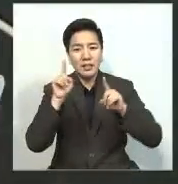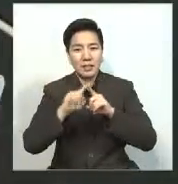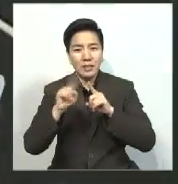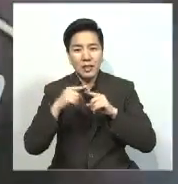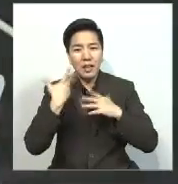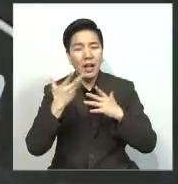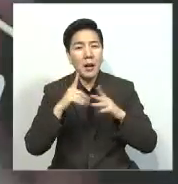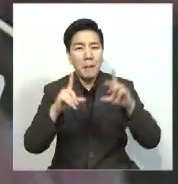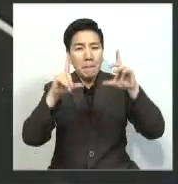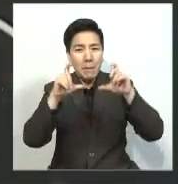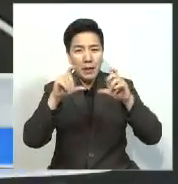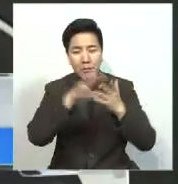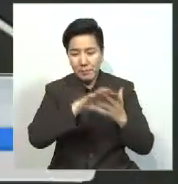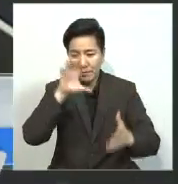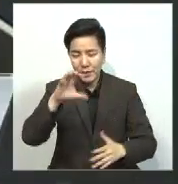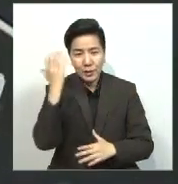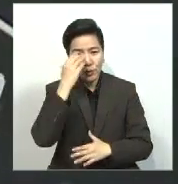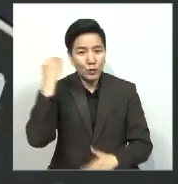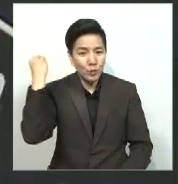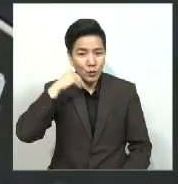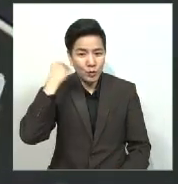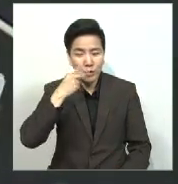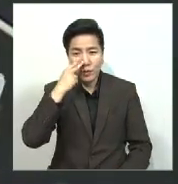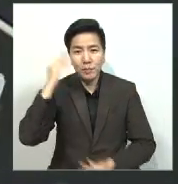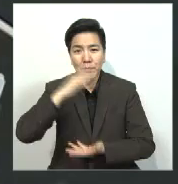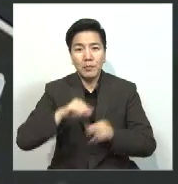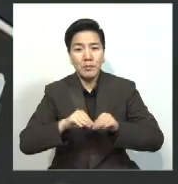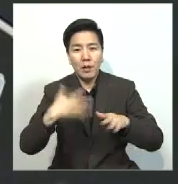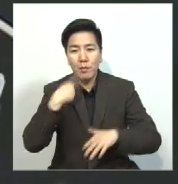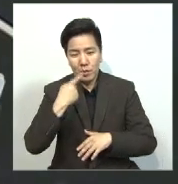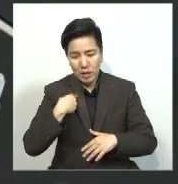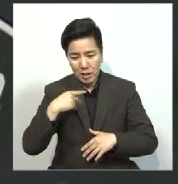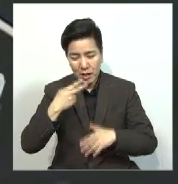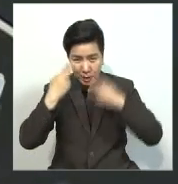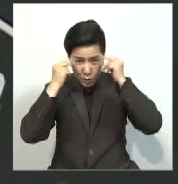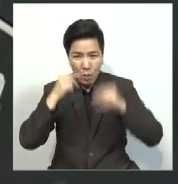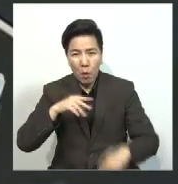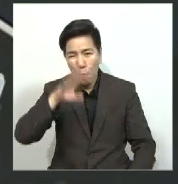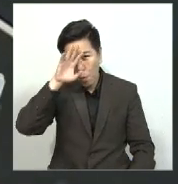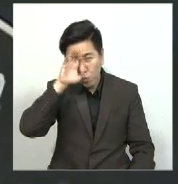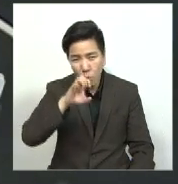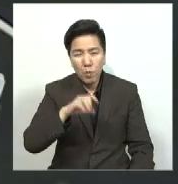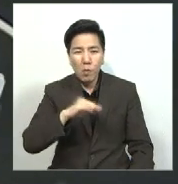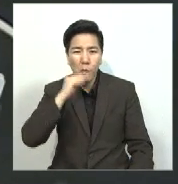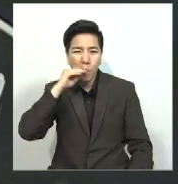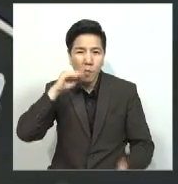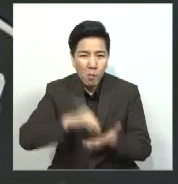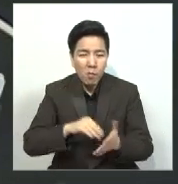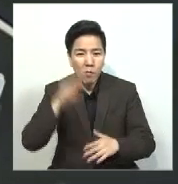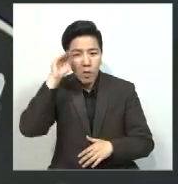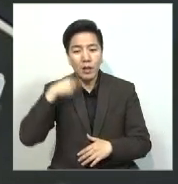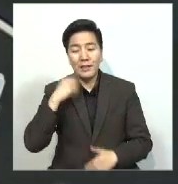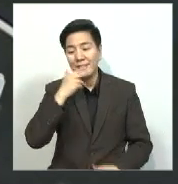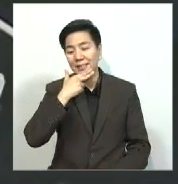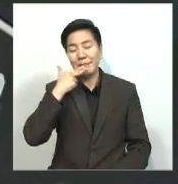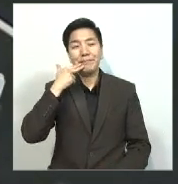านี่อยู่ขี้บ่นถ่ายเนี่ยลงโทรทัศน์ทุกวันลงสื่อพิมพ์แล้วว่าไงนายกดุขี้โบโคใช่ไหมเวลานายกยิ้ม